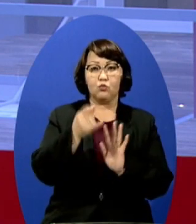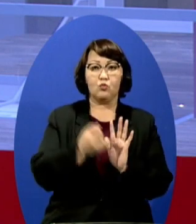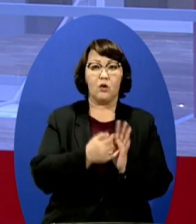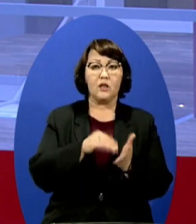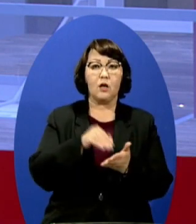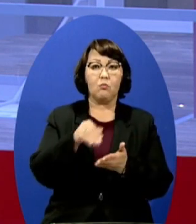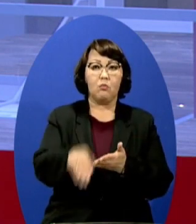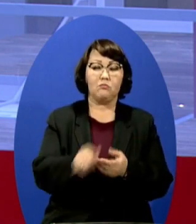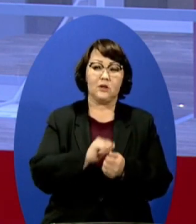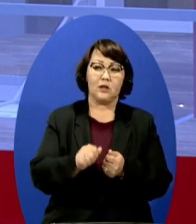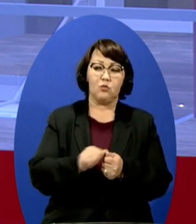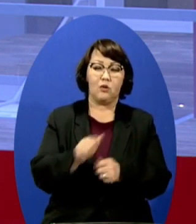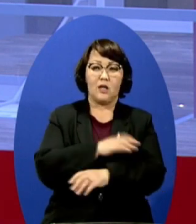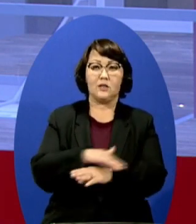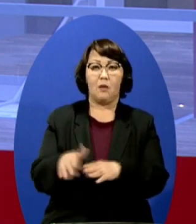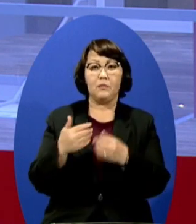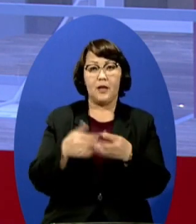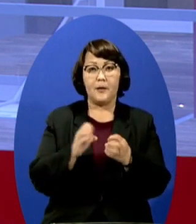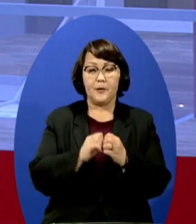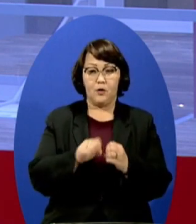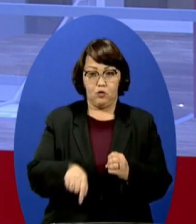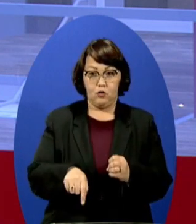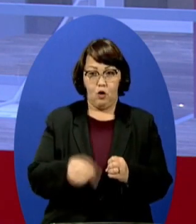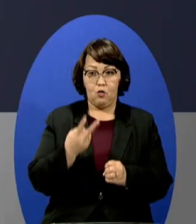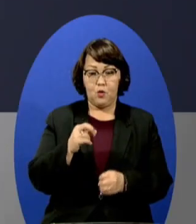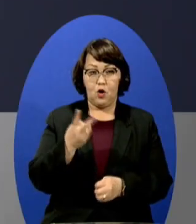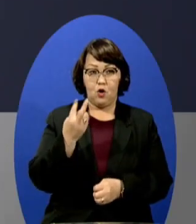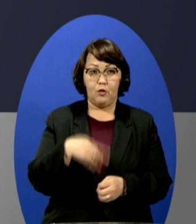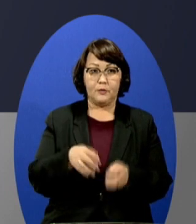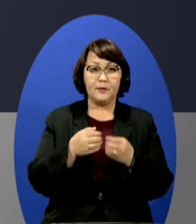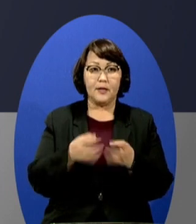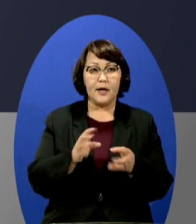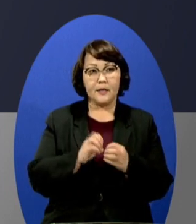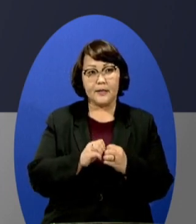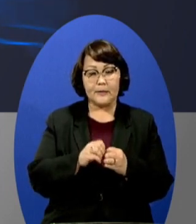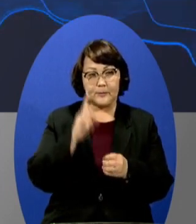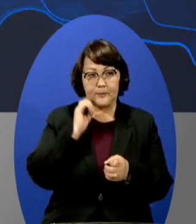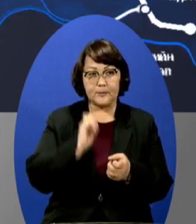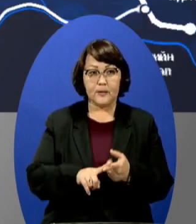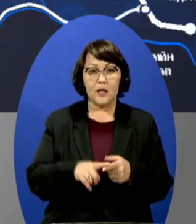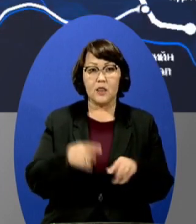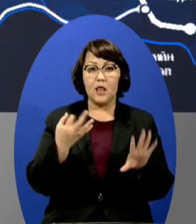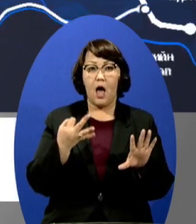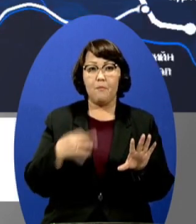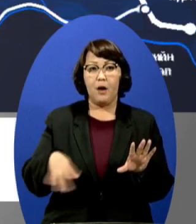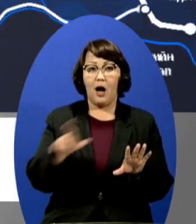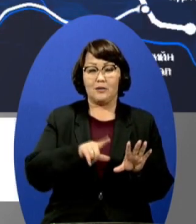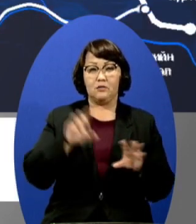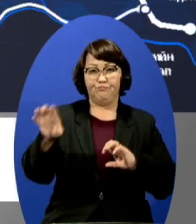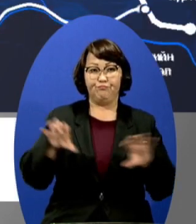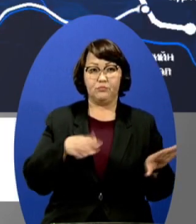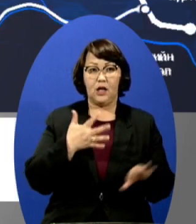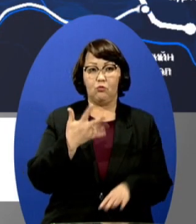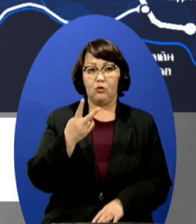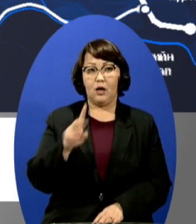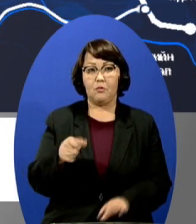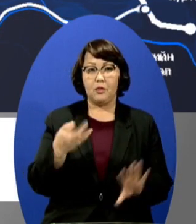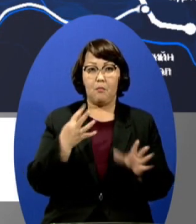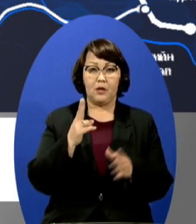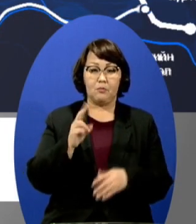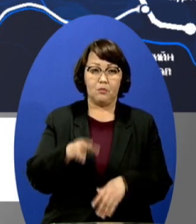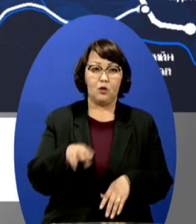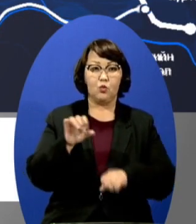замыг мөн энэ ундаг тааж ашиглалт оруулахаар төлөвлөж байна. Энэ унд нийслэлийн 8 байршилд 52.8 км дугуйн зам